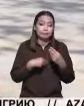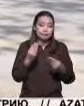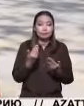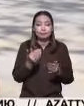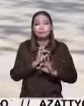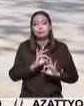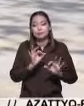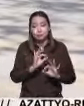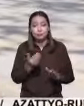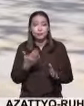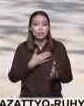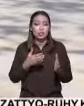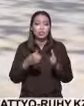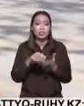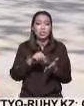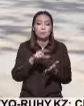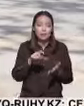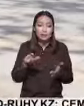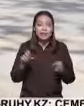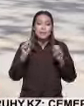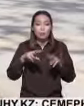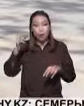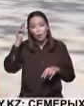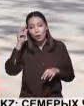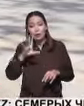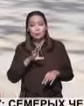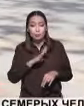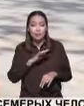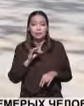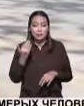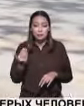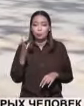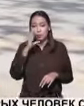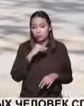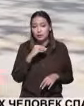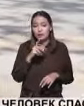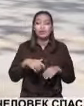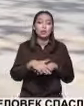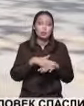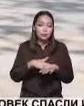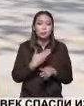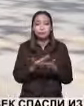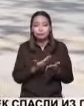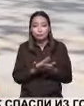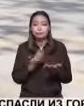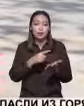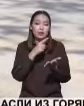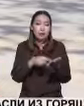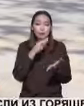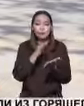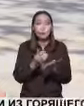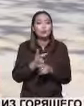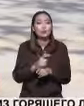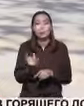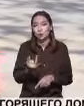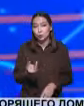наши члены штаба, они проходили специальное обучение, и они могут населению разъяснить. Ответить на вопросы, которые их интересуют.